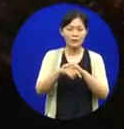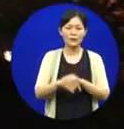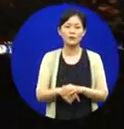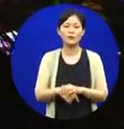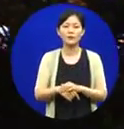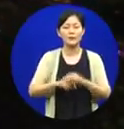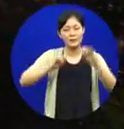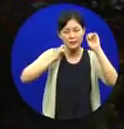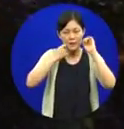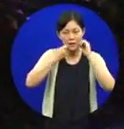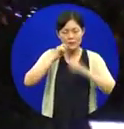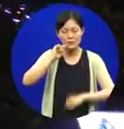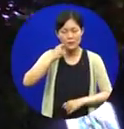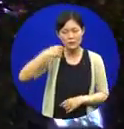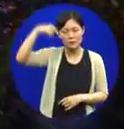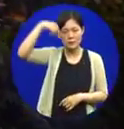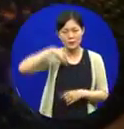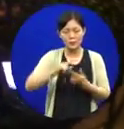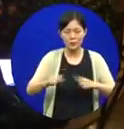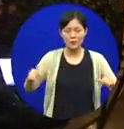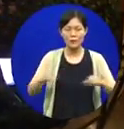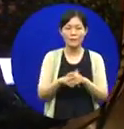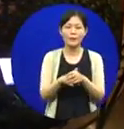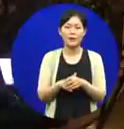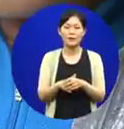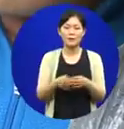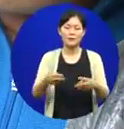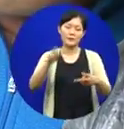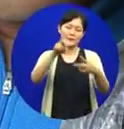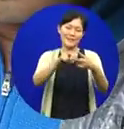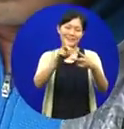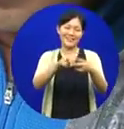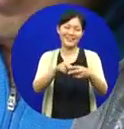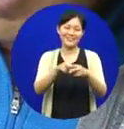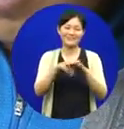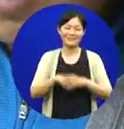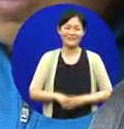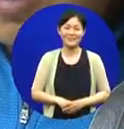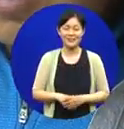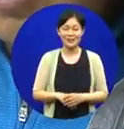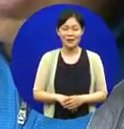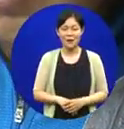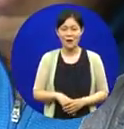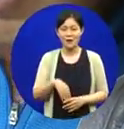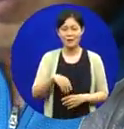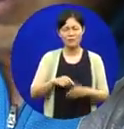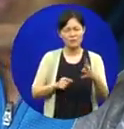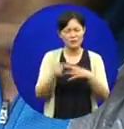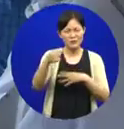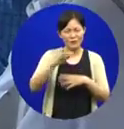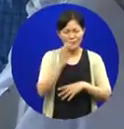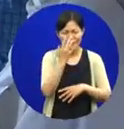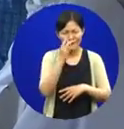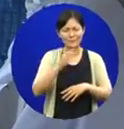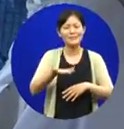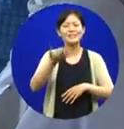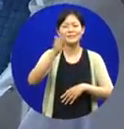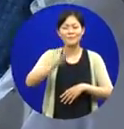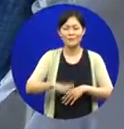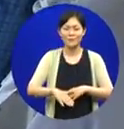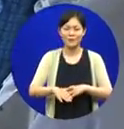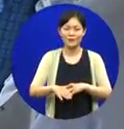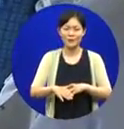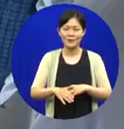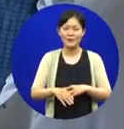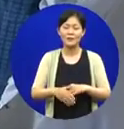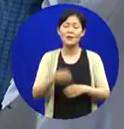세계와 그의 예술혼을 기리기 위해 만들어진 백남준 아트센터. 언뜻 봐선 이해하기 힘든